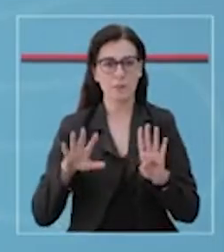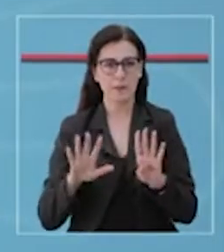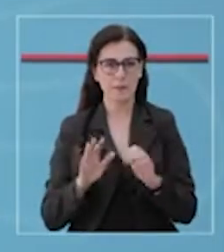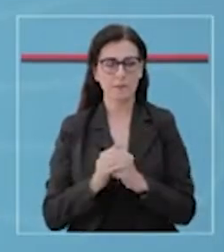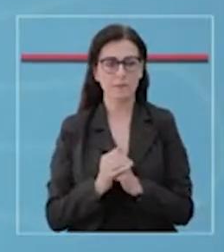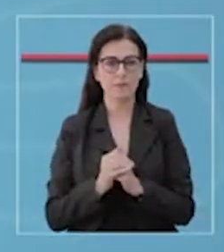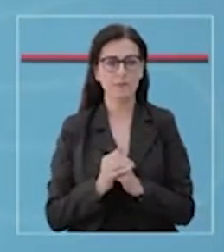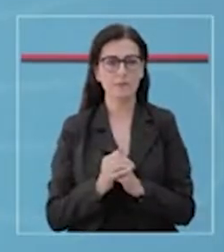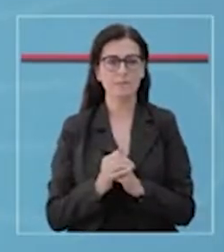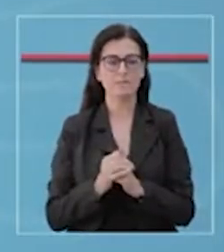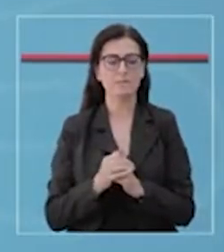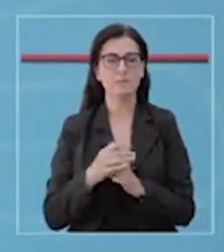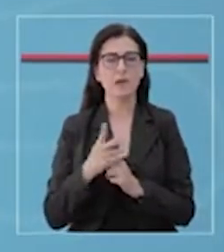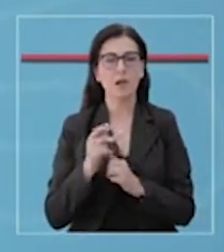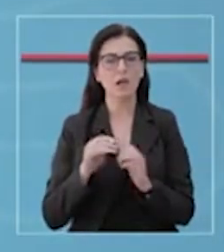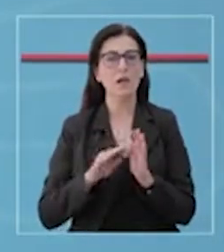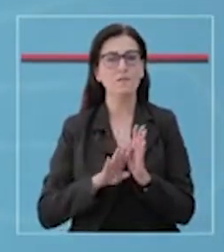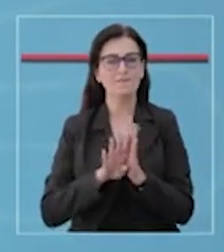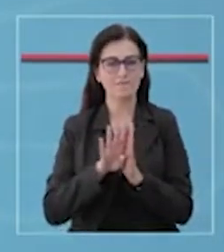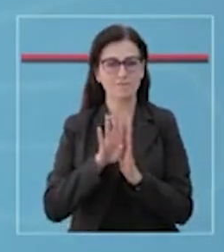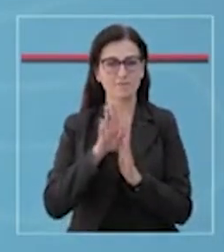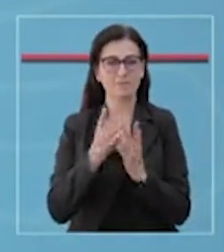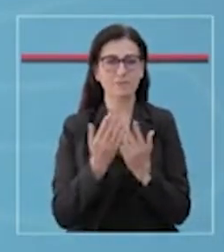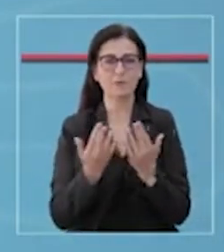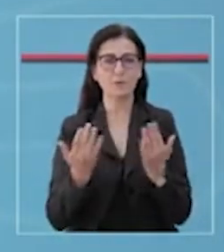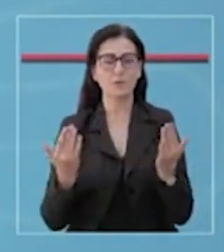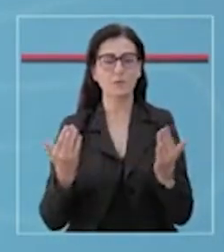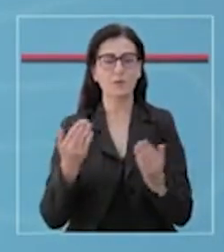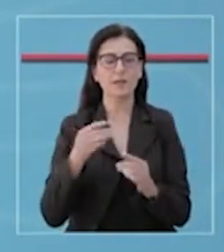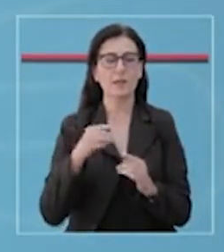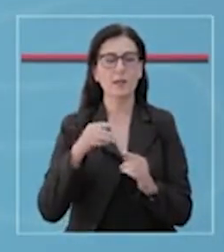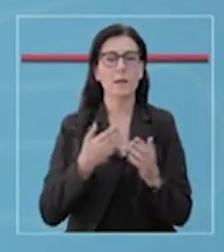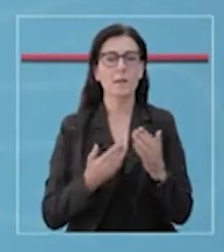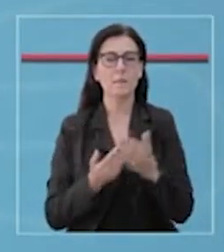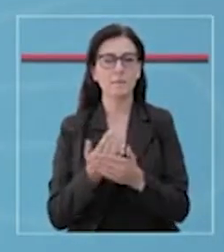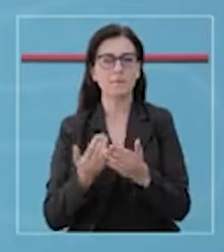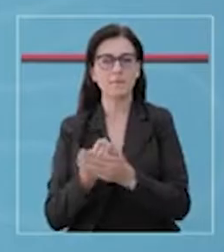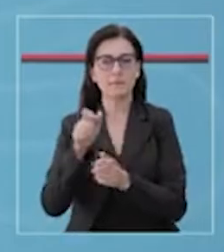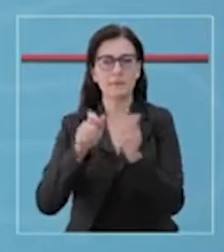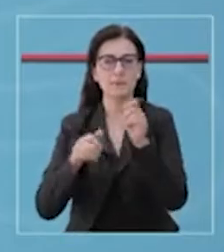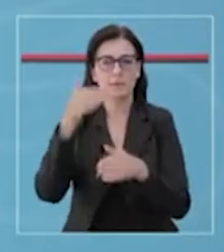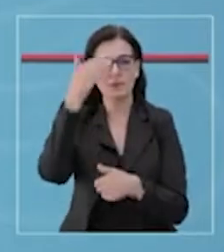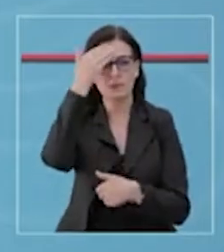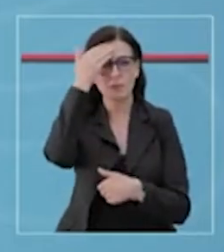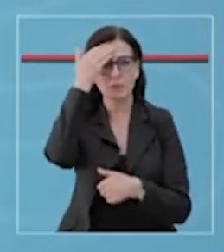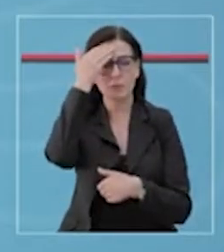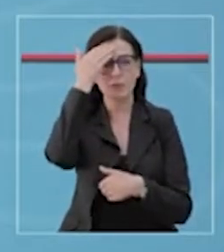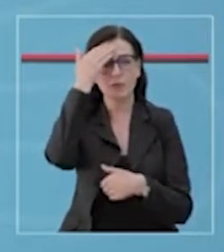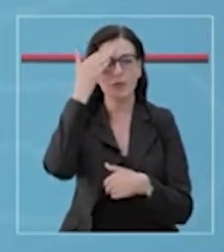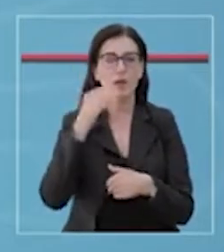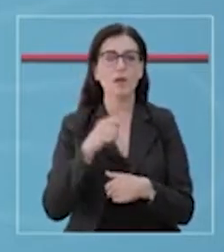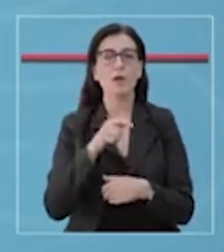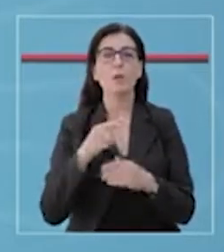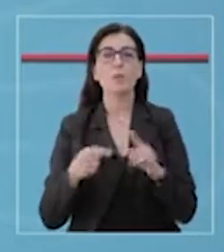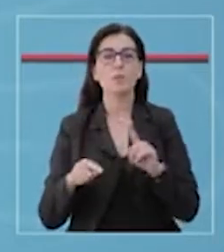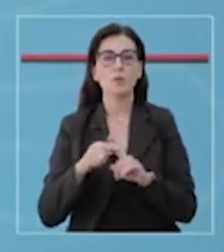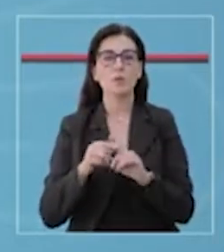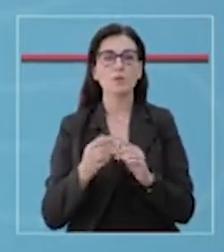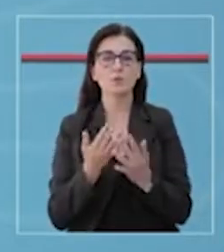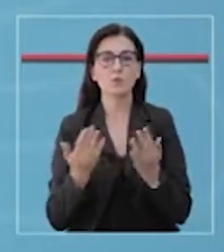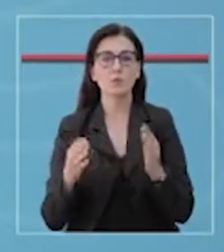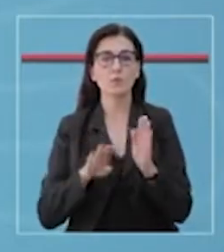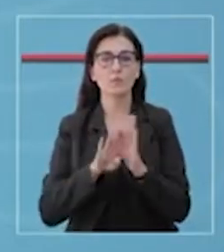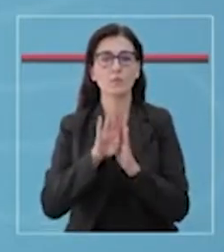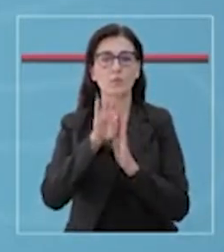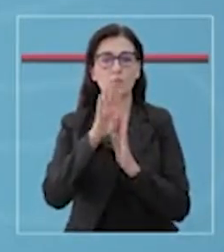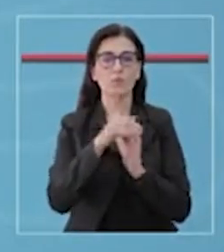së fundit, ka rezultuar një rritje e numrit rasteve të identifikuara pozitive, ku ka një rritje edhe të shtruarve në spital, por kemi